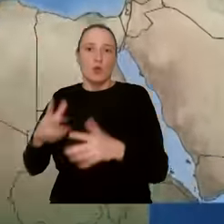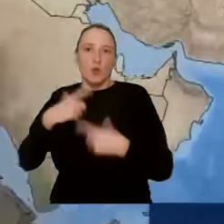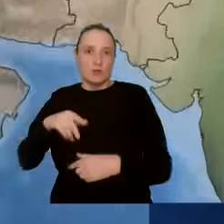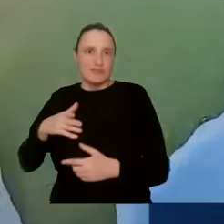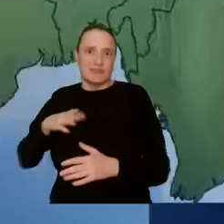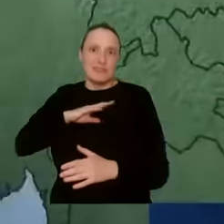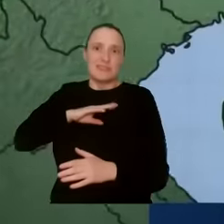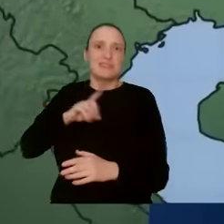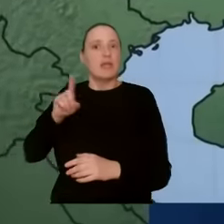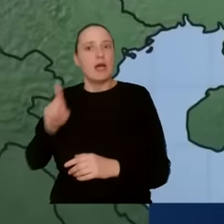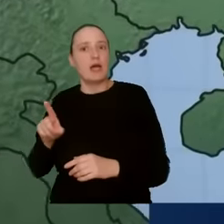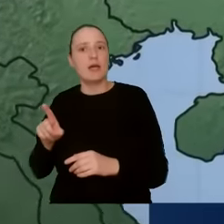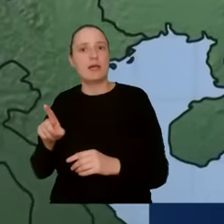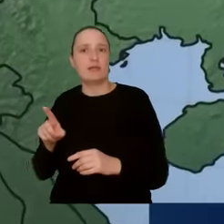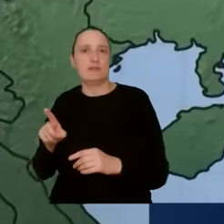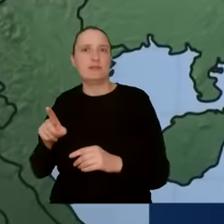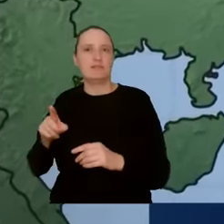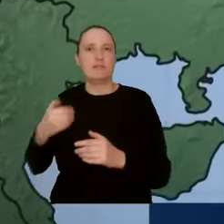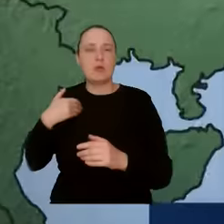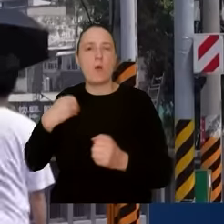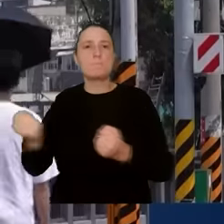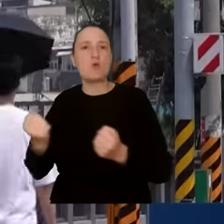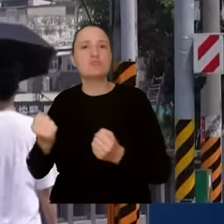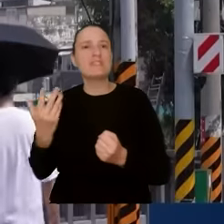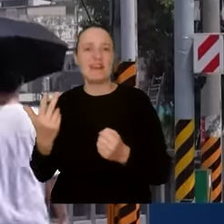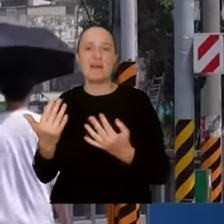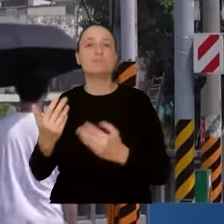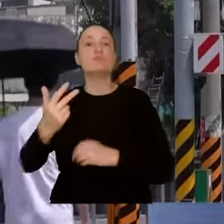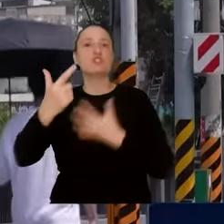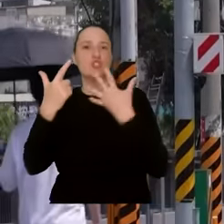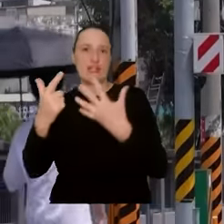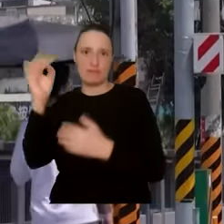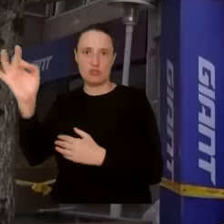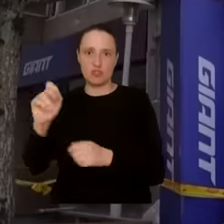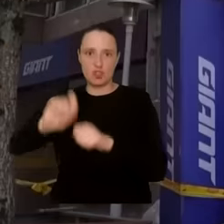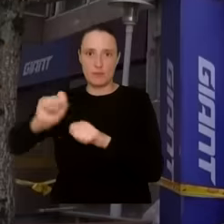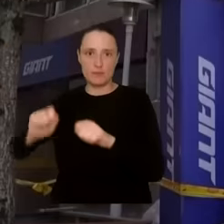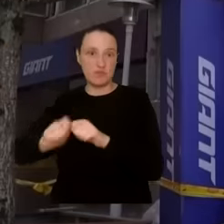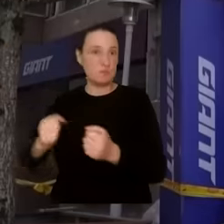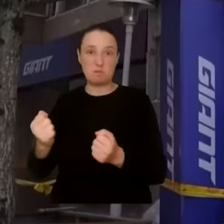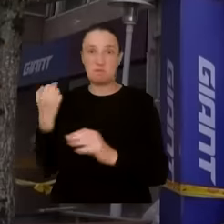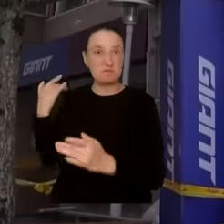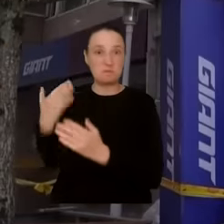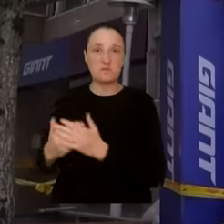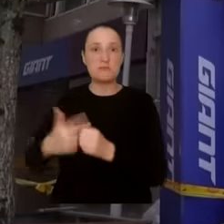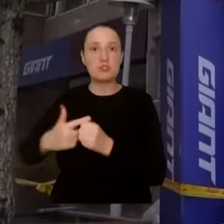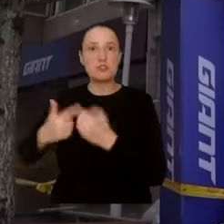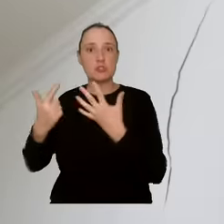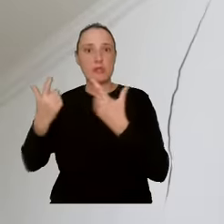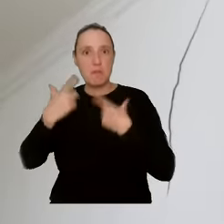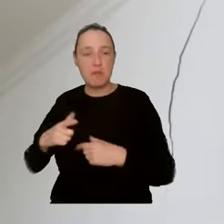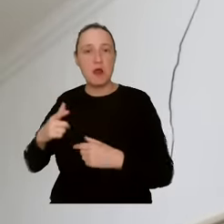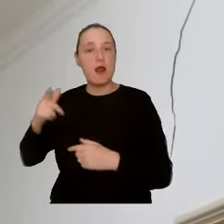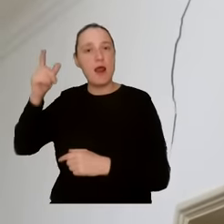Trzęsienie ziemi na wschodnim wybrzeżu osiągnęło magnitudę powyżej 7 stopni i było najsilniejsze od 25 lat. Odnotowano 101 wstrząsów